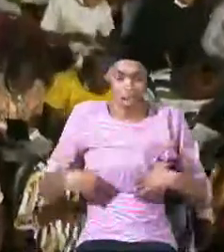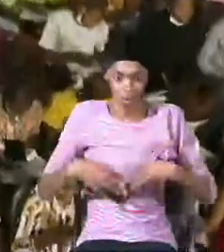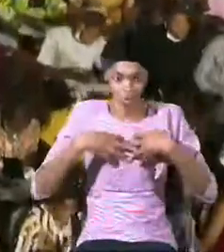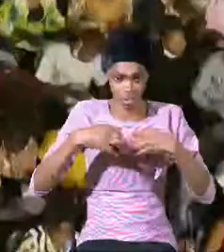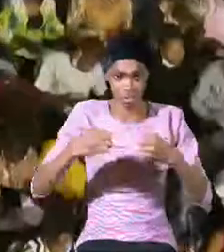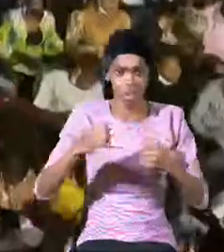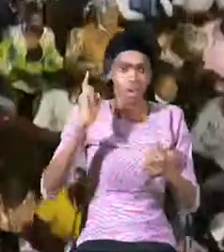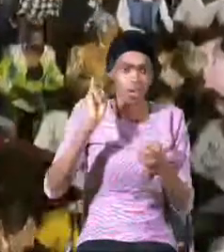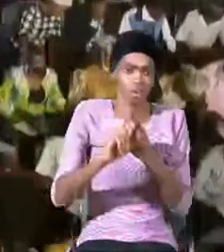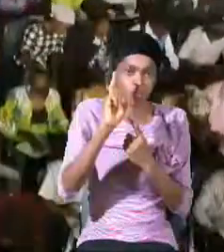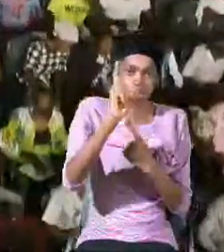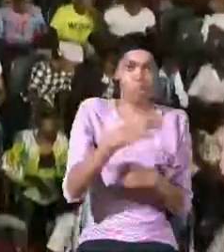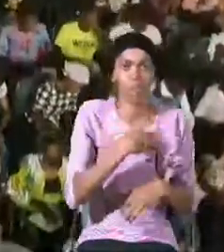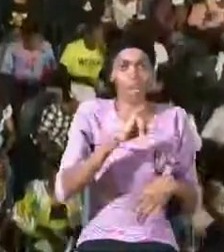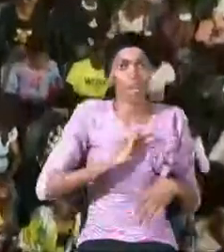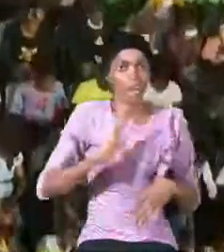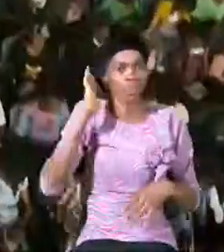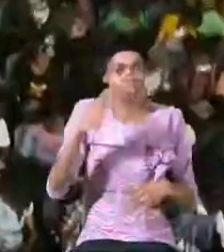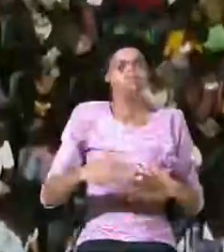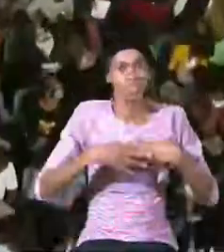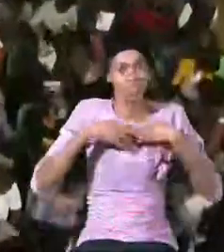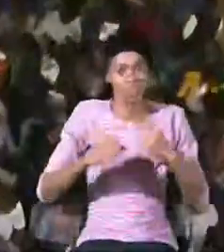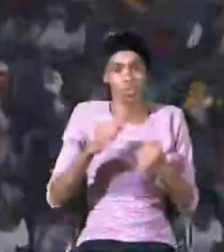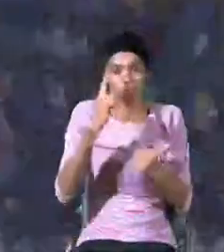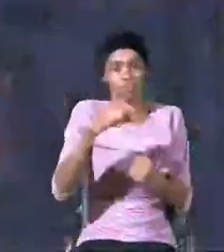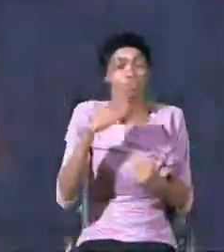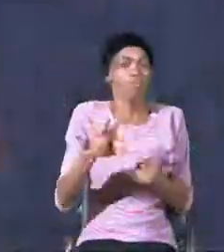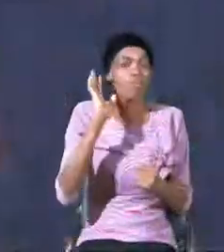Mais je te guérirai, je panserai tes plaies, dit l'Éternel.